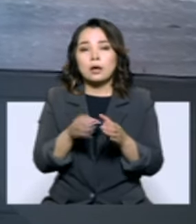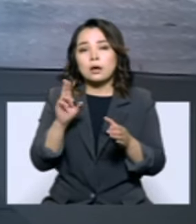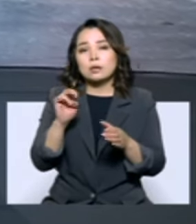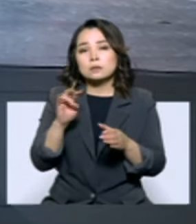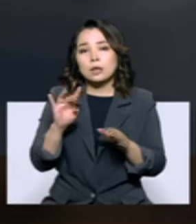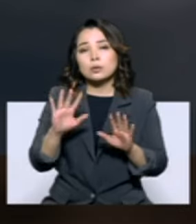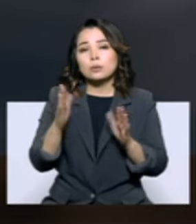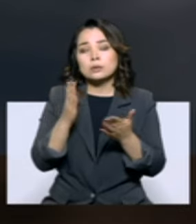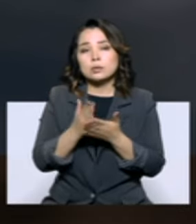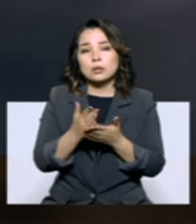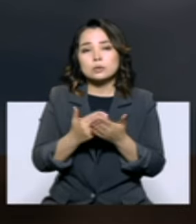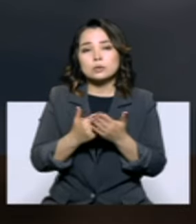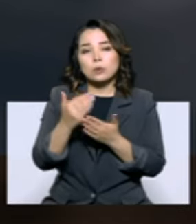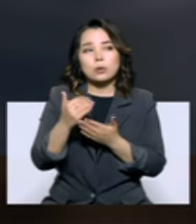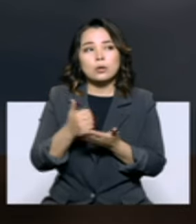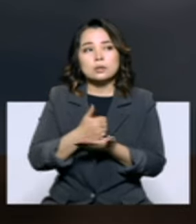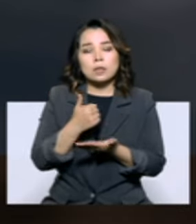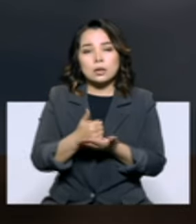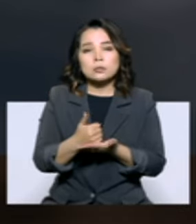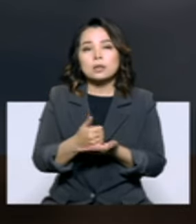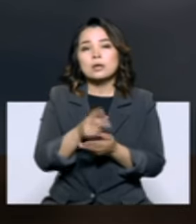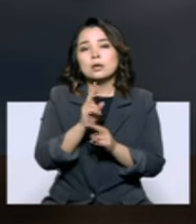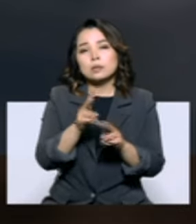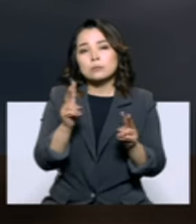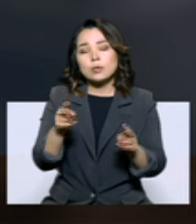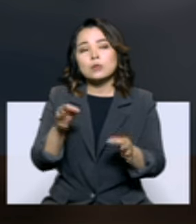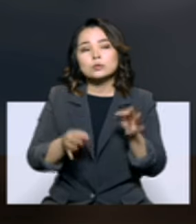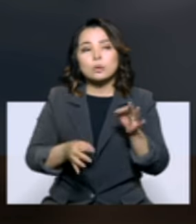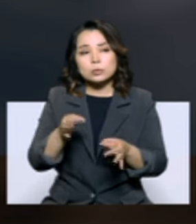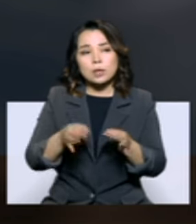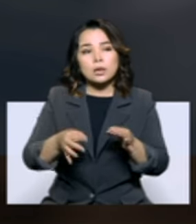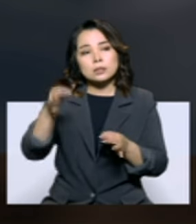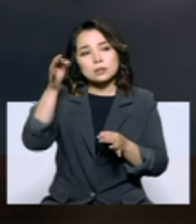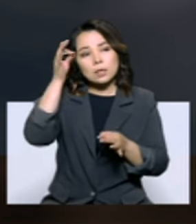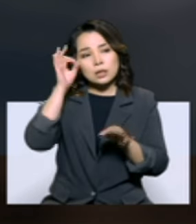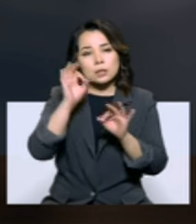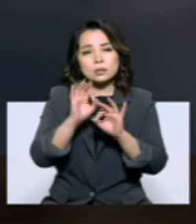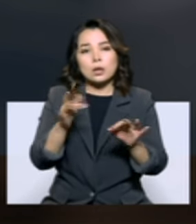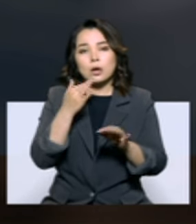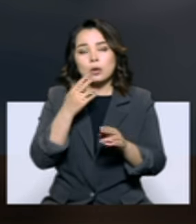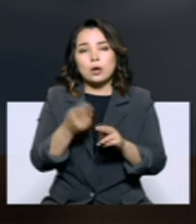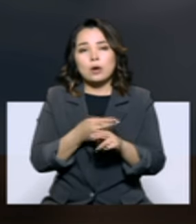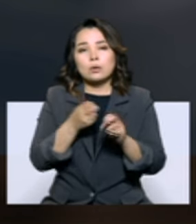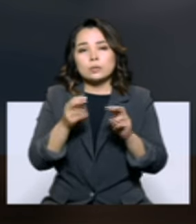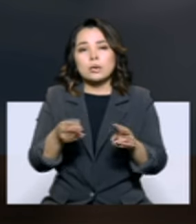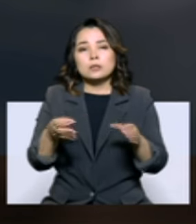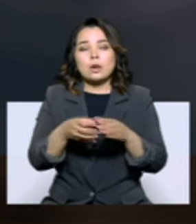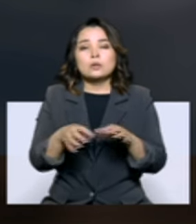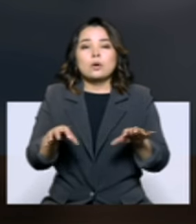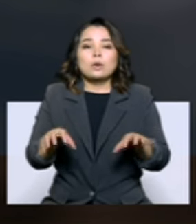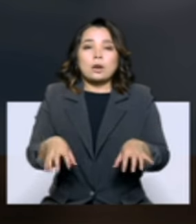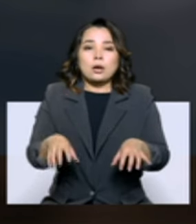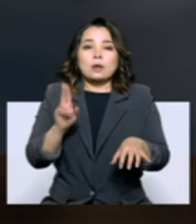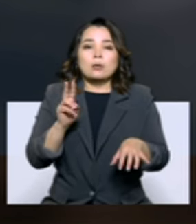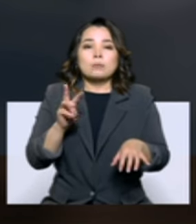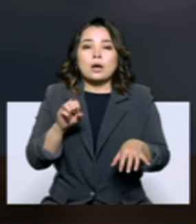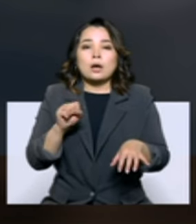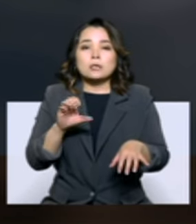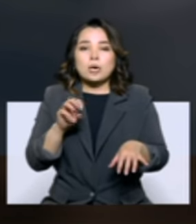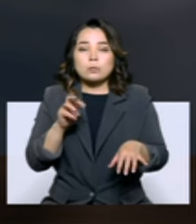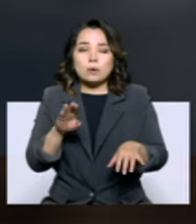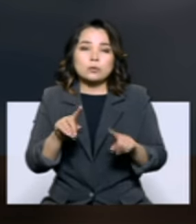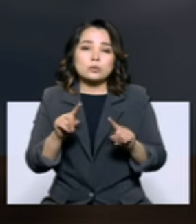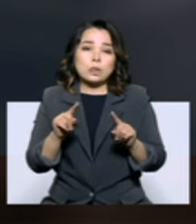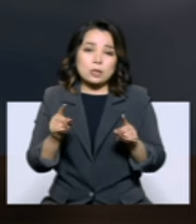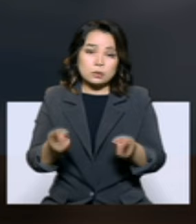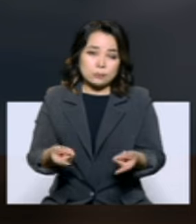оқиғасына орай жоғары лауазымды кімдердің сотталғанын еске түсірсек, Ұлттық қауіпсіздік комитетінің төрағасы болған Кәрім Мәсімов ұсталып,